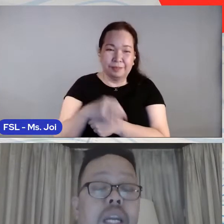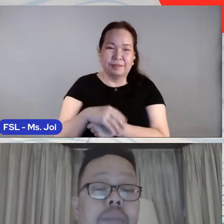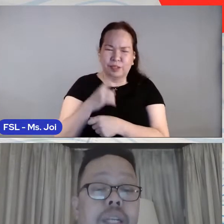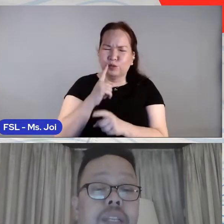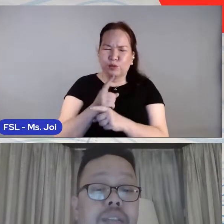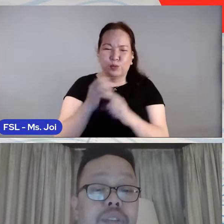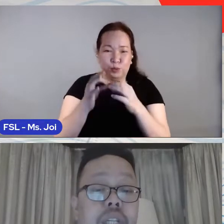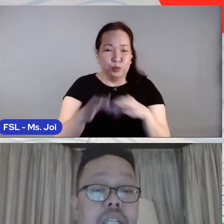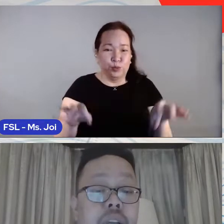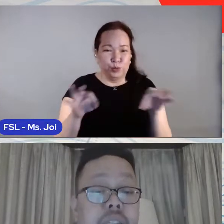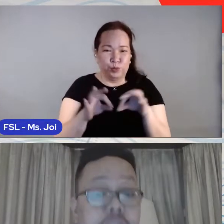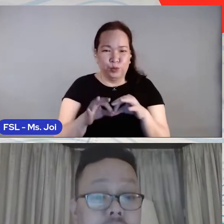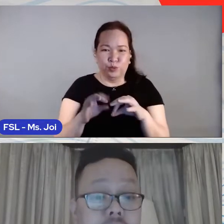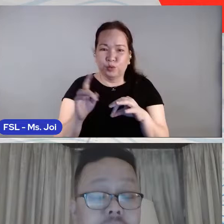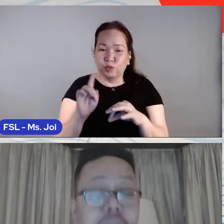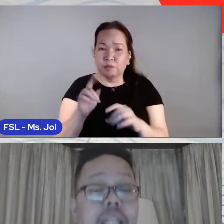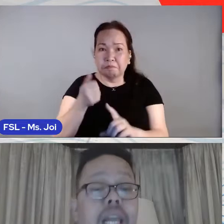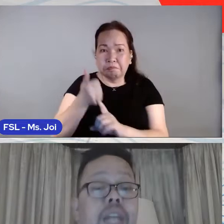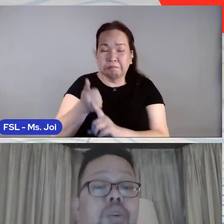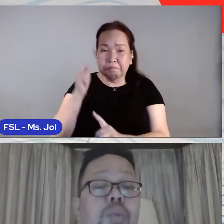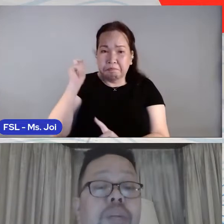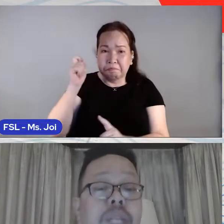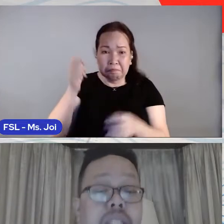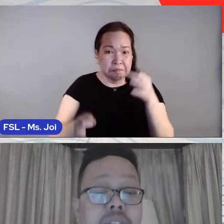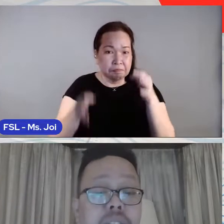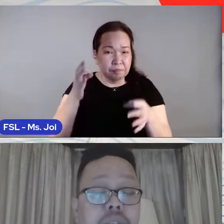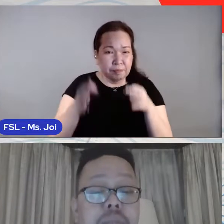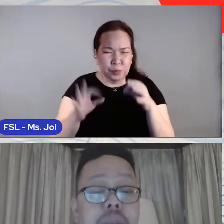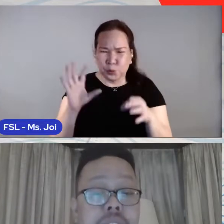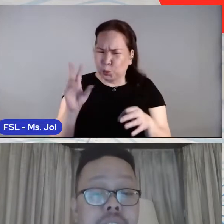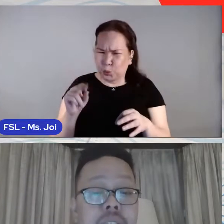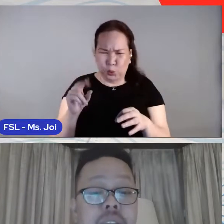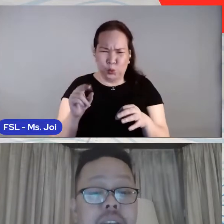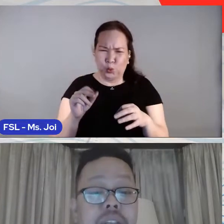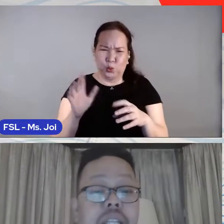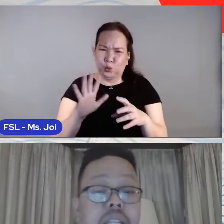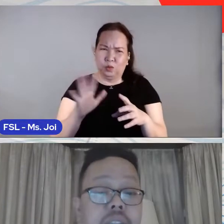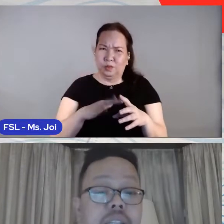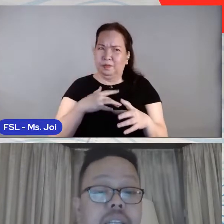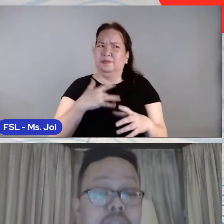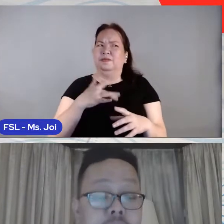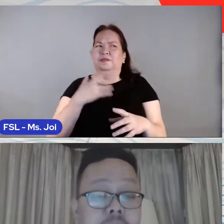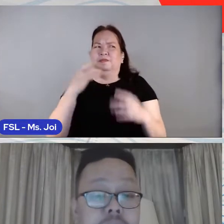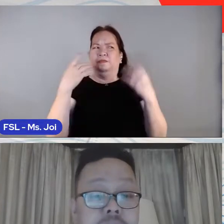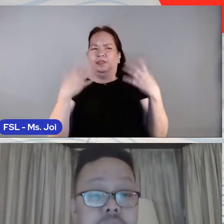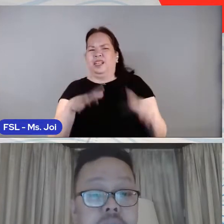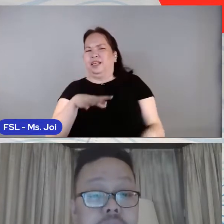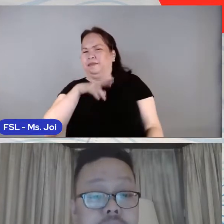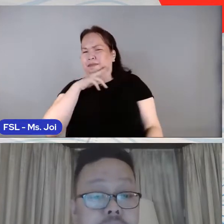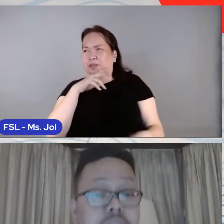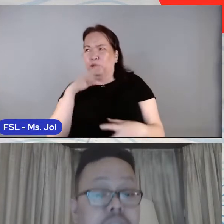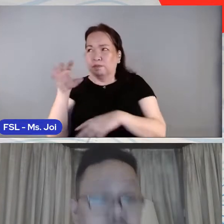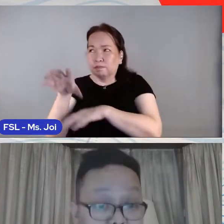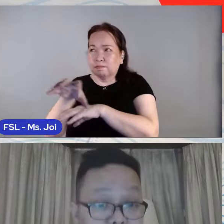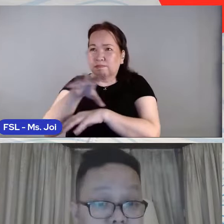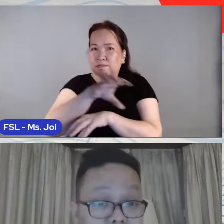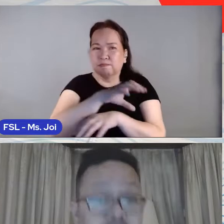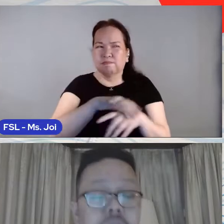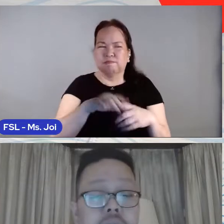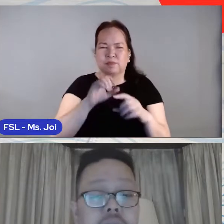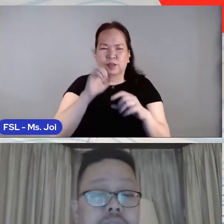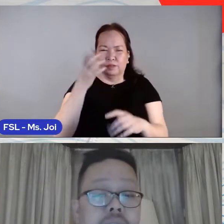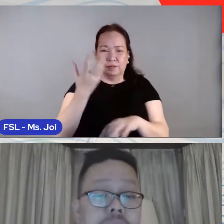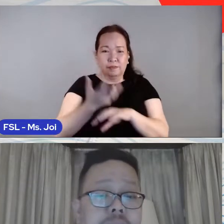Huwag lang pagdesisyonan kaagad-agad at lalong huwag magdedesisyon base sa naririnig lamang sa fake news,